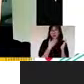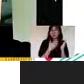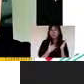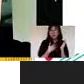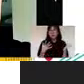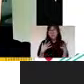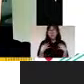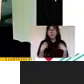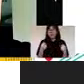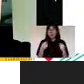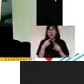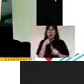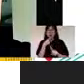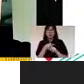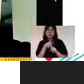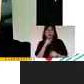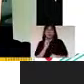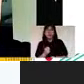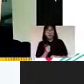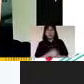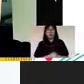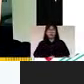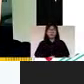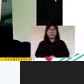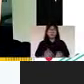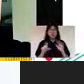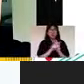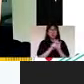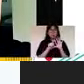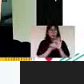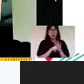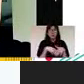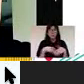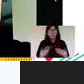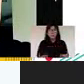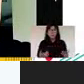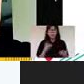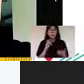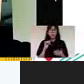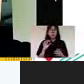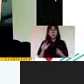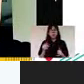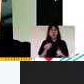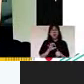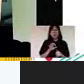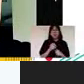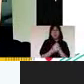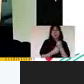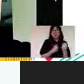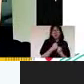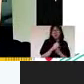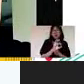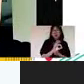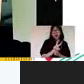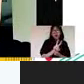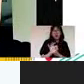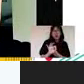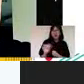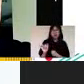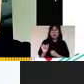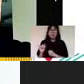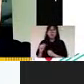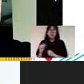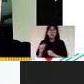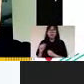gitu. Nah, salah satu contohnya adalah yang kebetulan OVO bersama dengan beberapa perusahaan teknologi kemarin bergotong royong